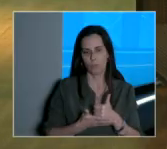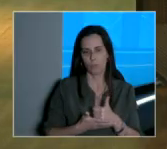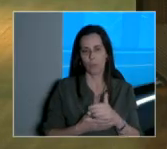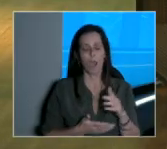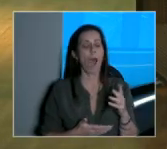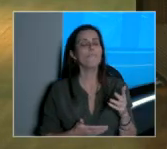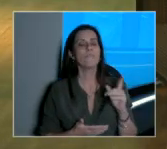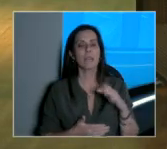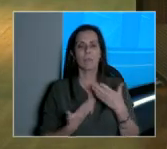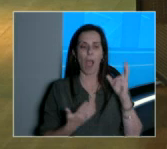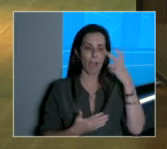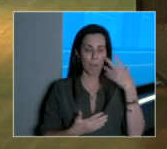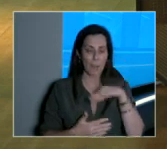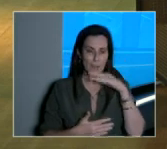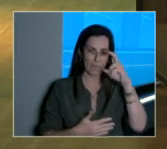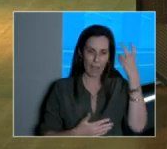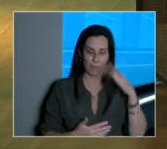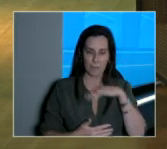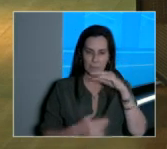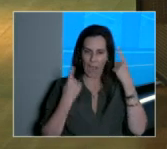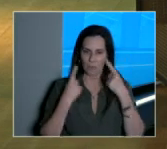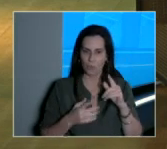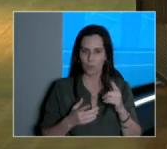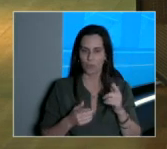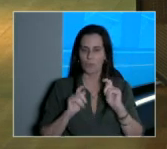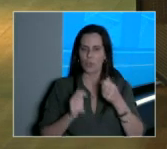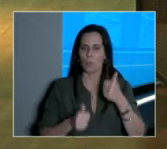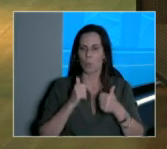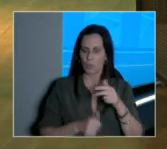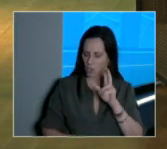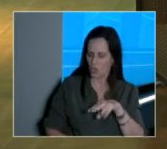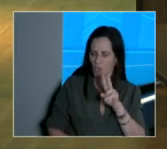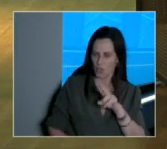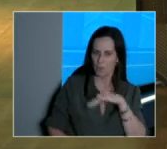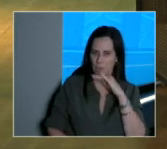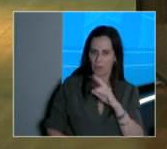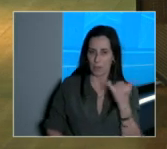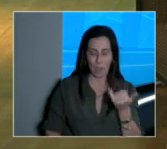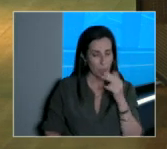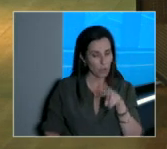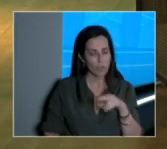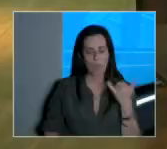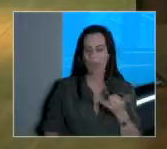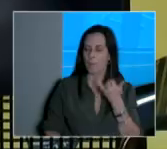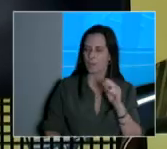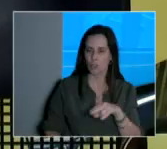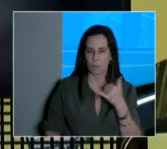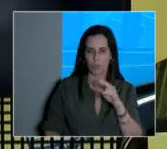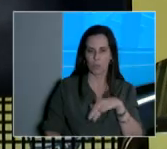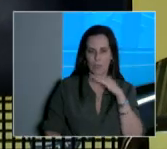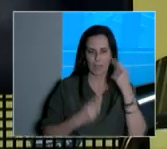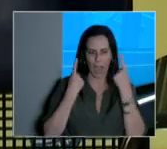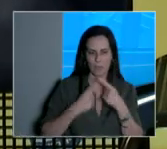שצריך הכל לתמיד. אבל אם אין לך מספיק ערבים ומספיק חרדים שמגישים מועמדות לתפקיד הזה? יש. תמיד יש אותו מספר שלך? יש